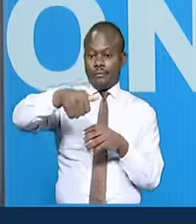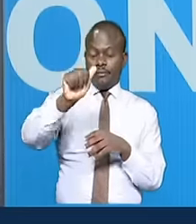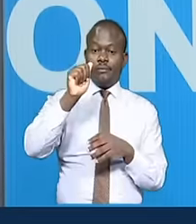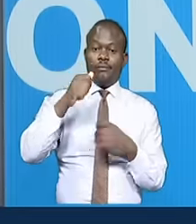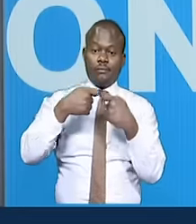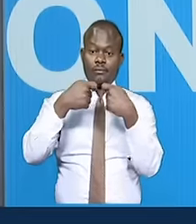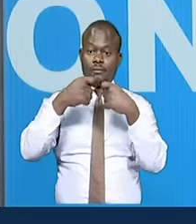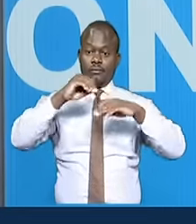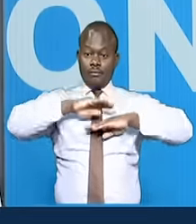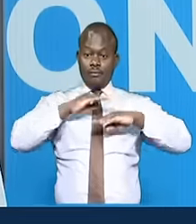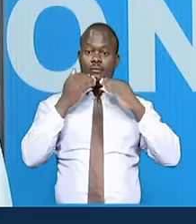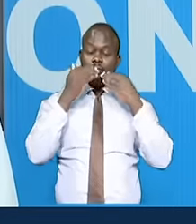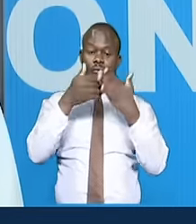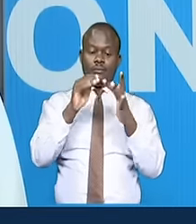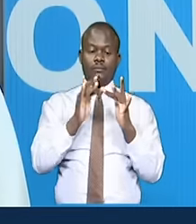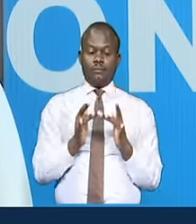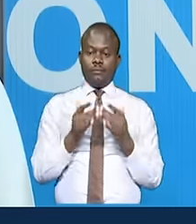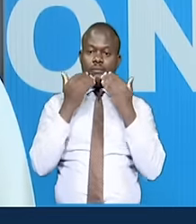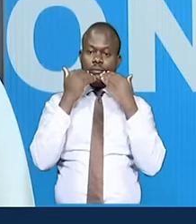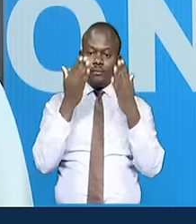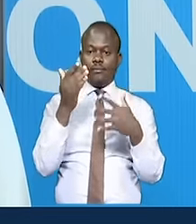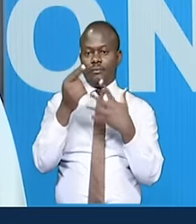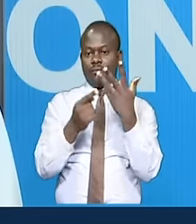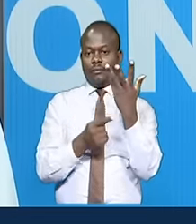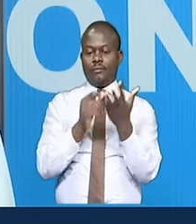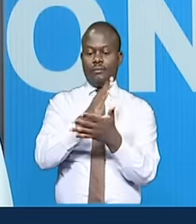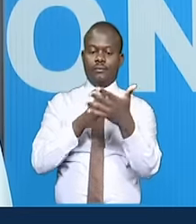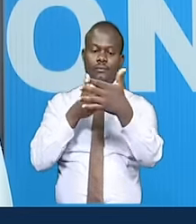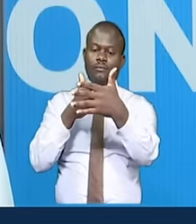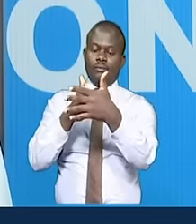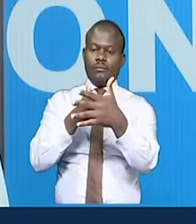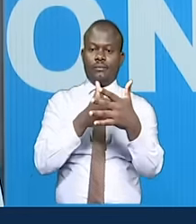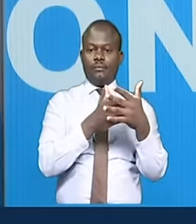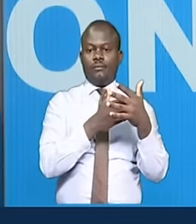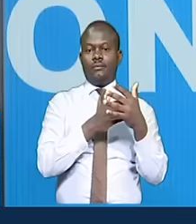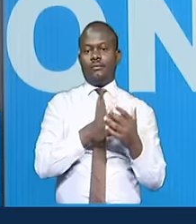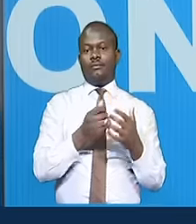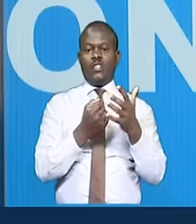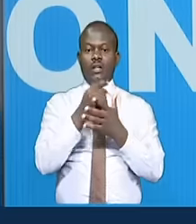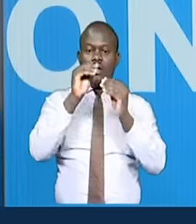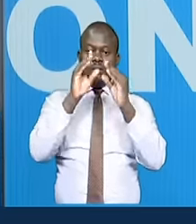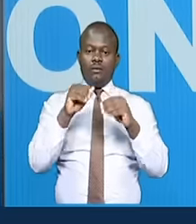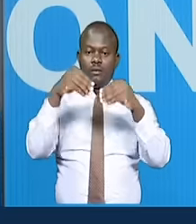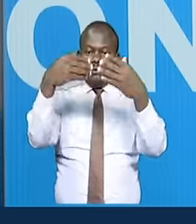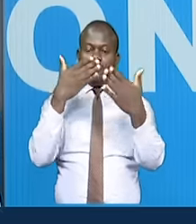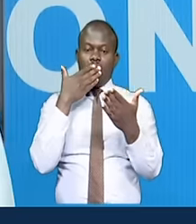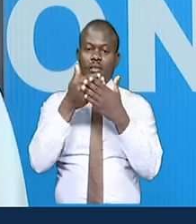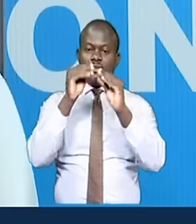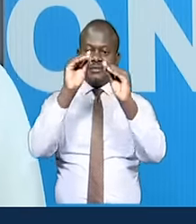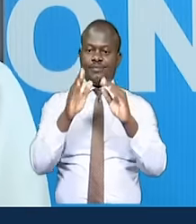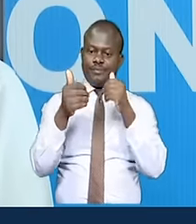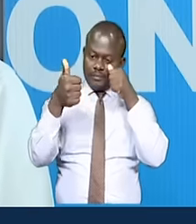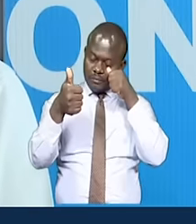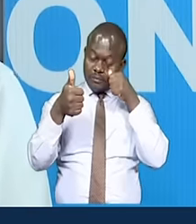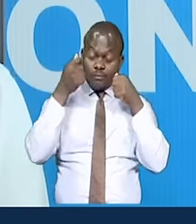n'umuriro uhagije uhari na internet. Izo ni some barriers zihindaringa teacher ku deliveringa good lesson. Ngo